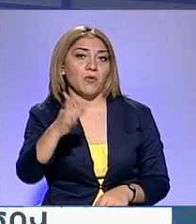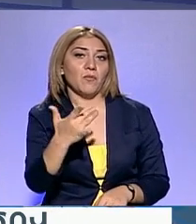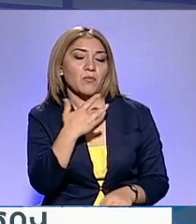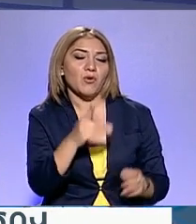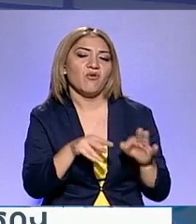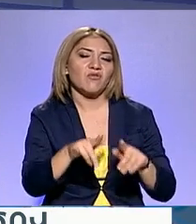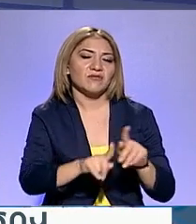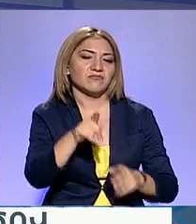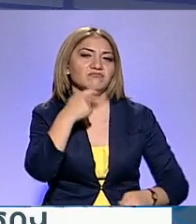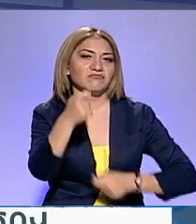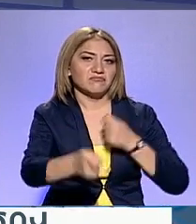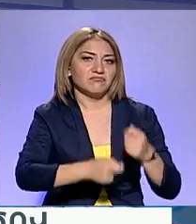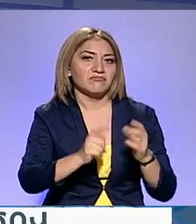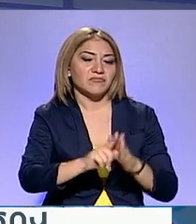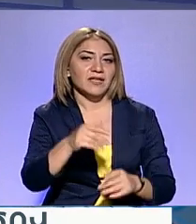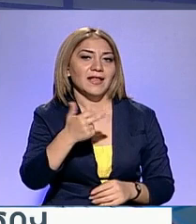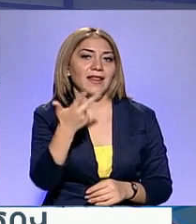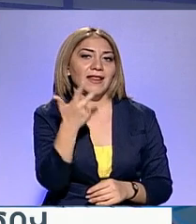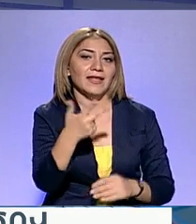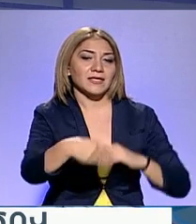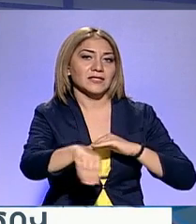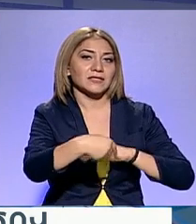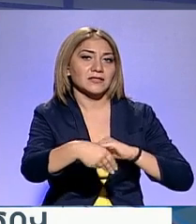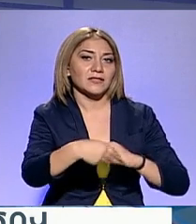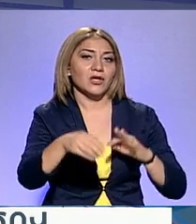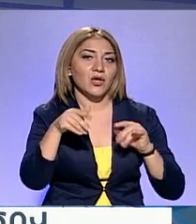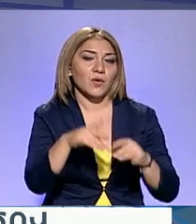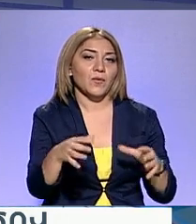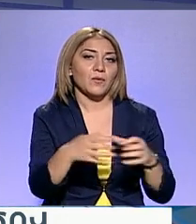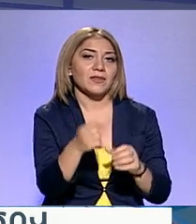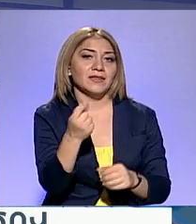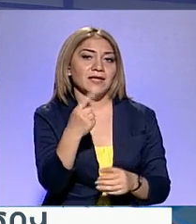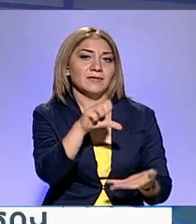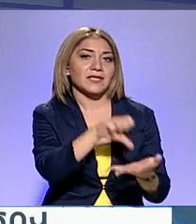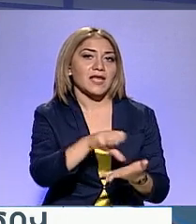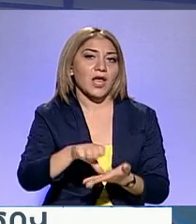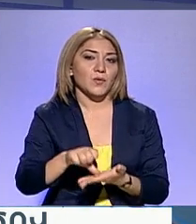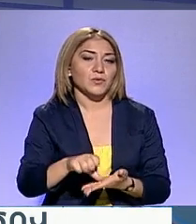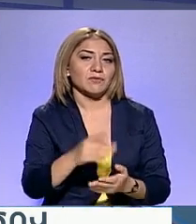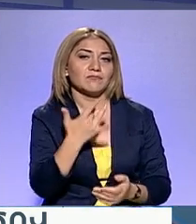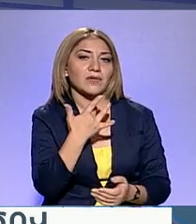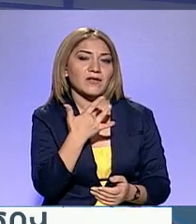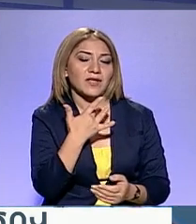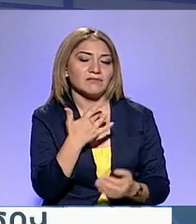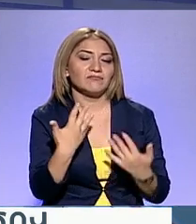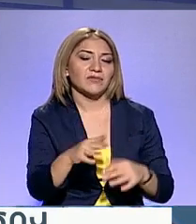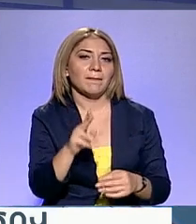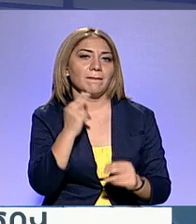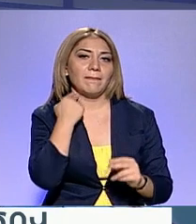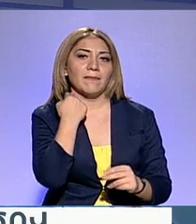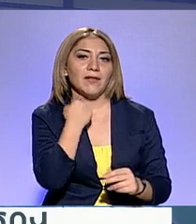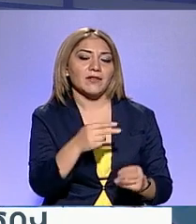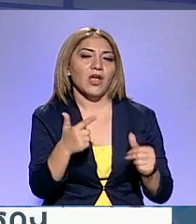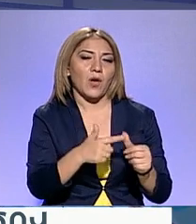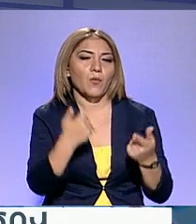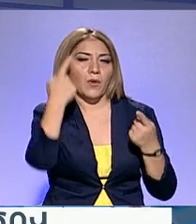էր։ Մեղադրանքն առաջադրվել է 3 ընտրակաշարքի գործով անցնող թիմի 11 ներկայացուցիչների, նրանց անուն հայտնի են։ Գործի